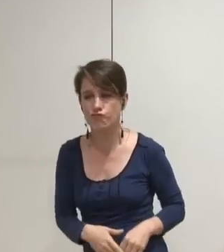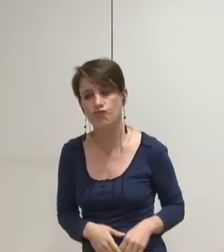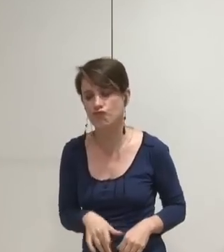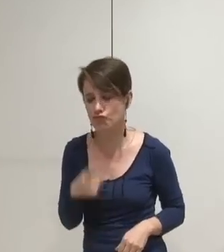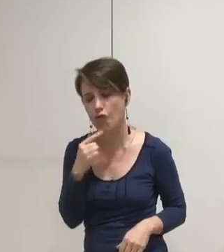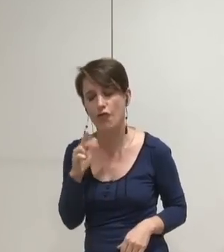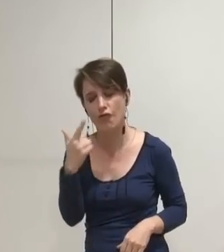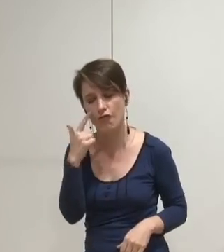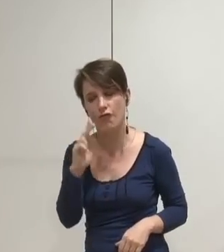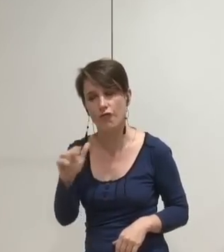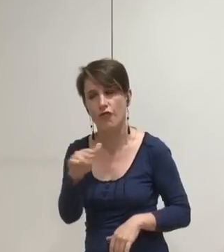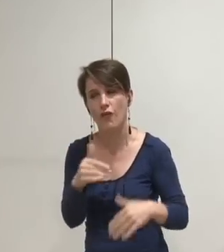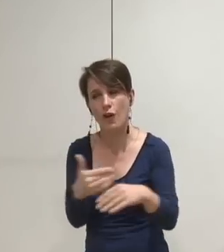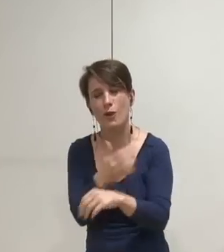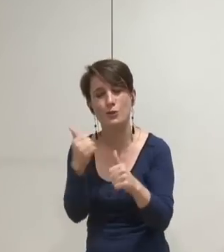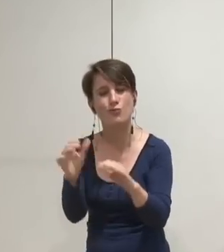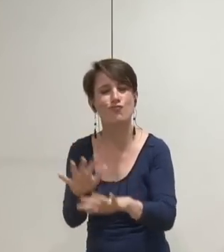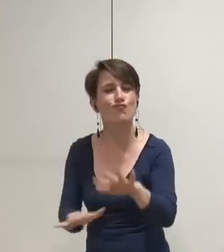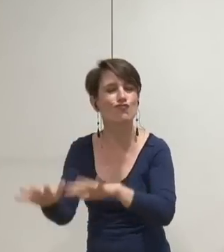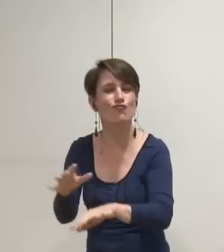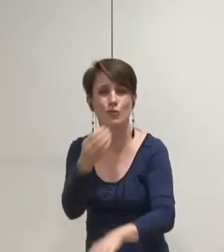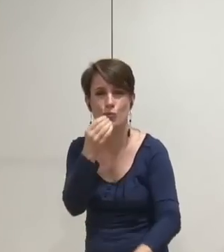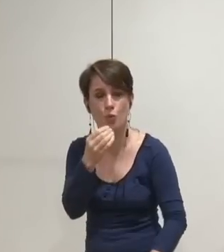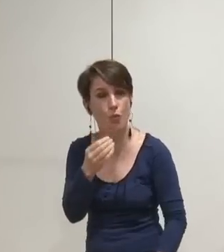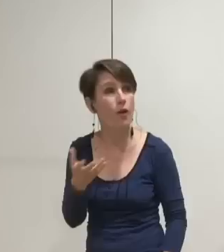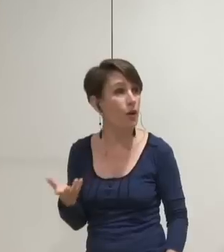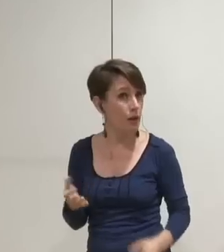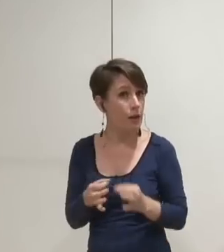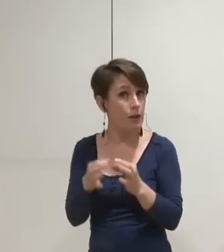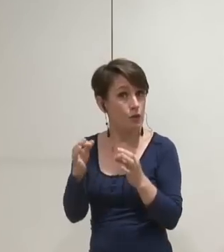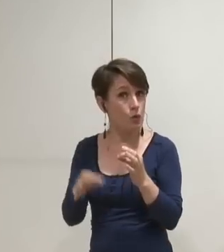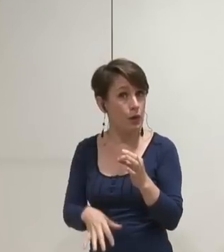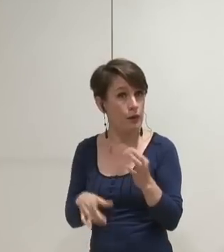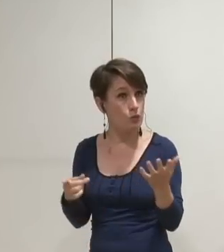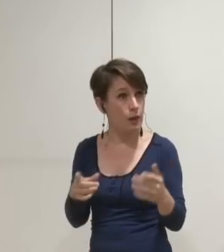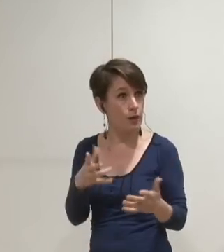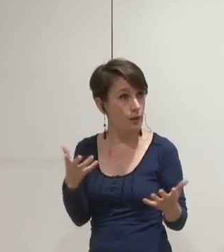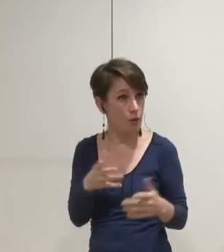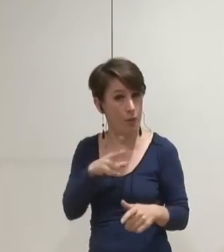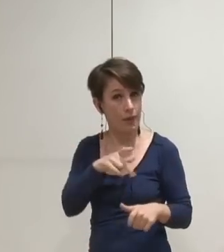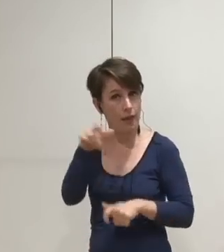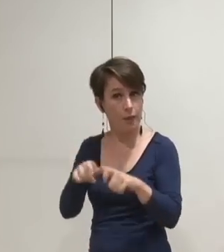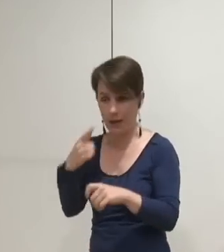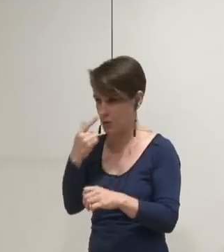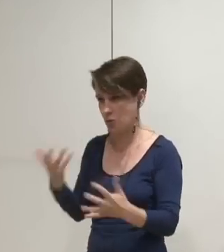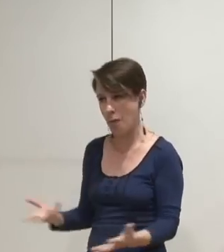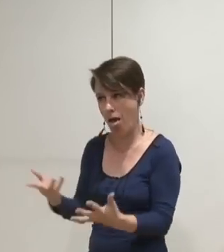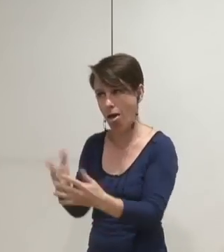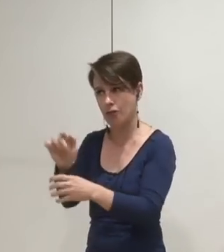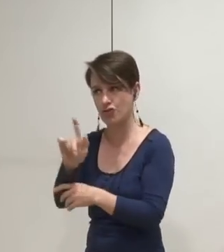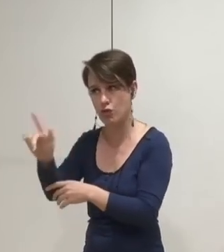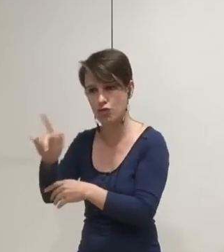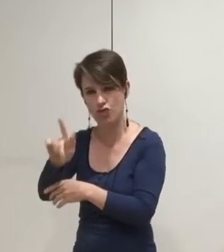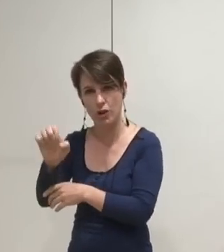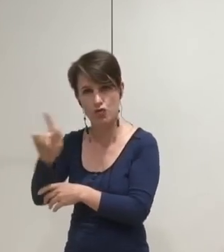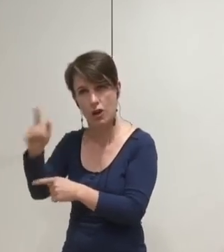faussé on serait tenté de dire que certains ont soutenu GG comme l'Accord de soutien le Pendu car